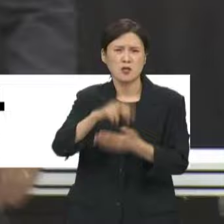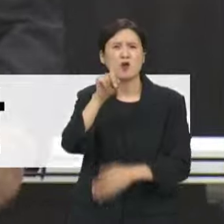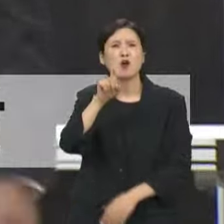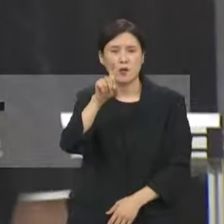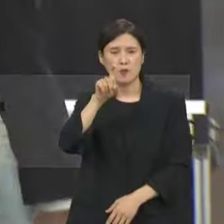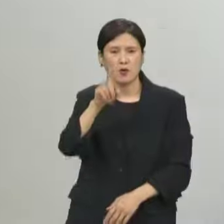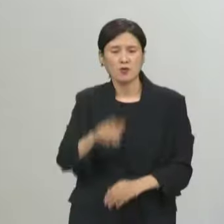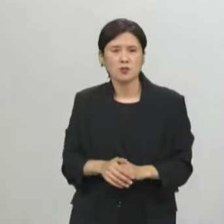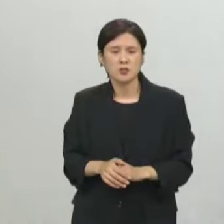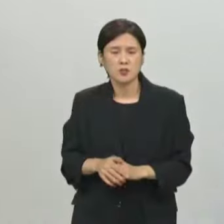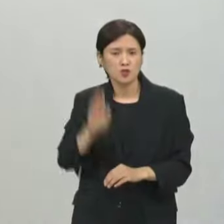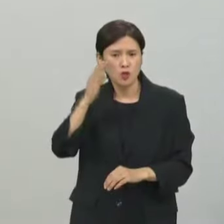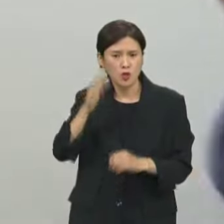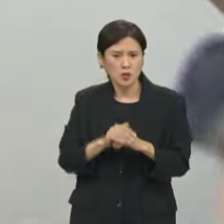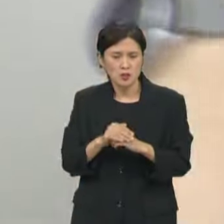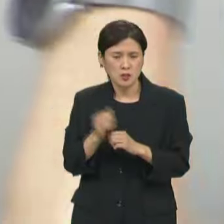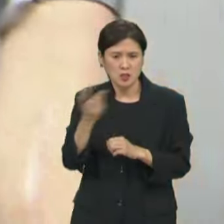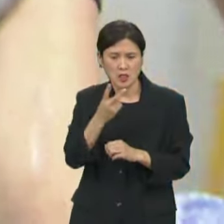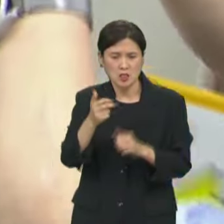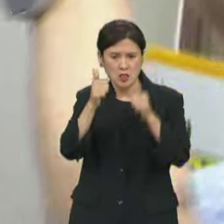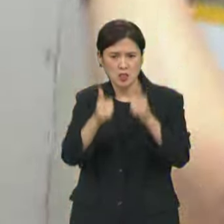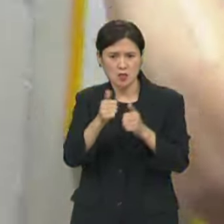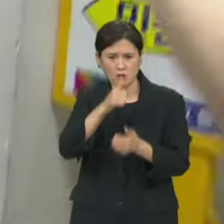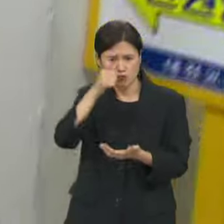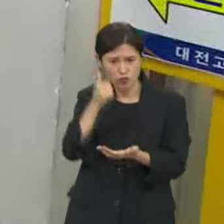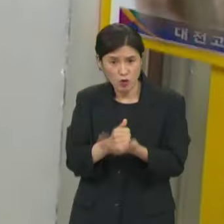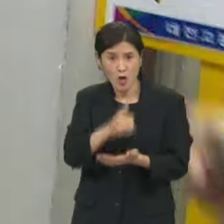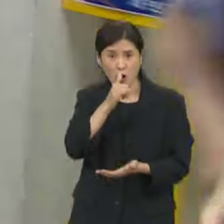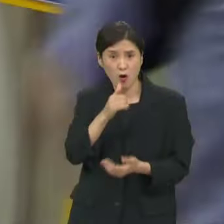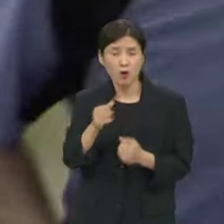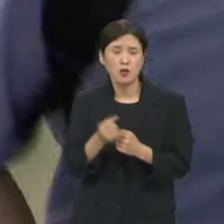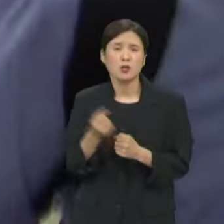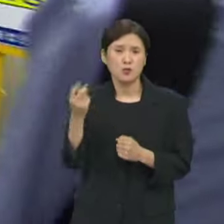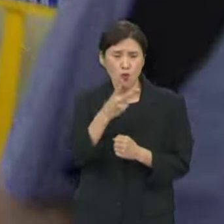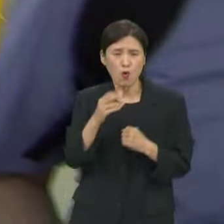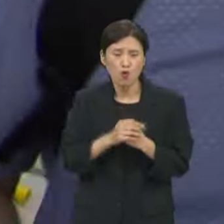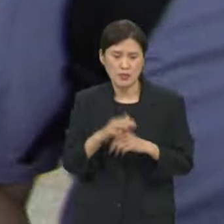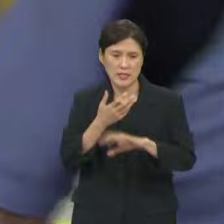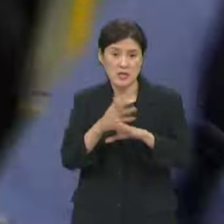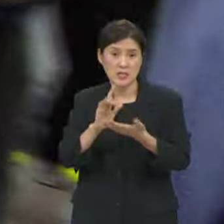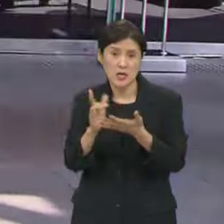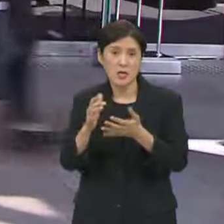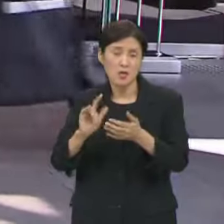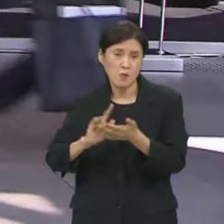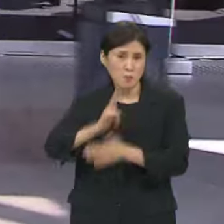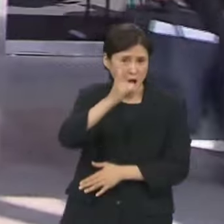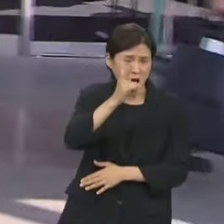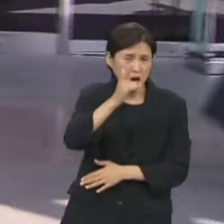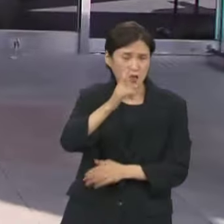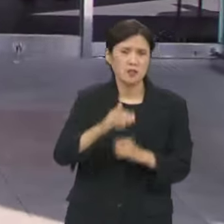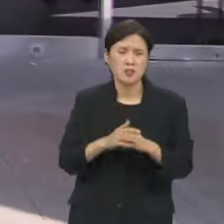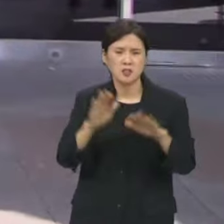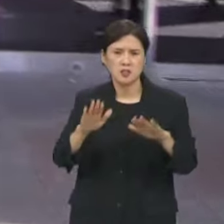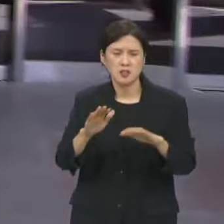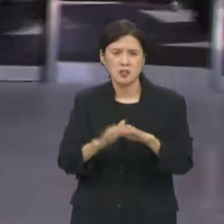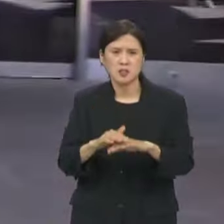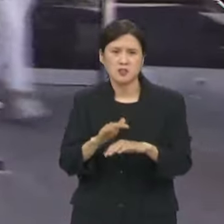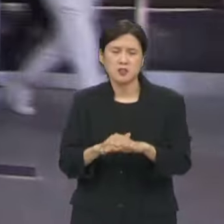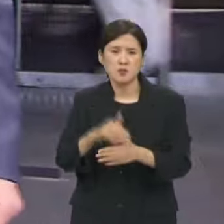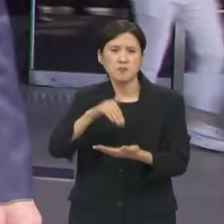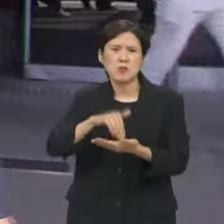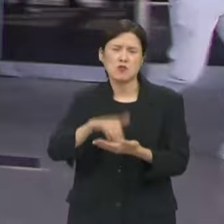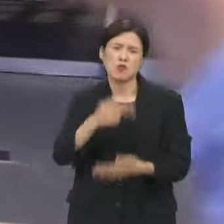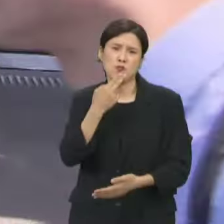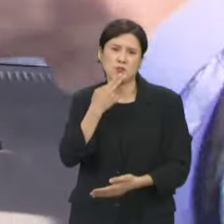다녀왔고 최근 파기 환송심 유죄 판결에도 불구하고 또다시 해외 출장을 강행하는 것은 시민들을